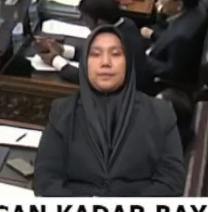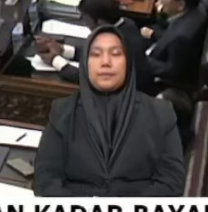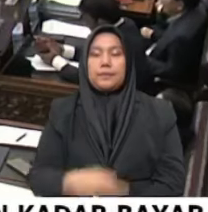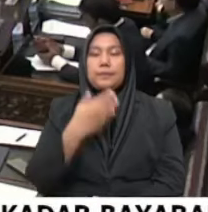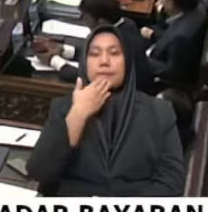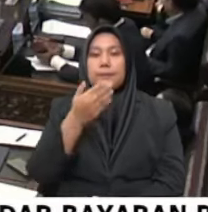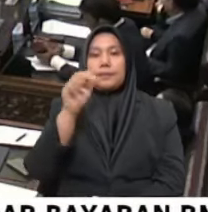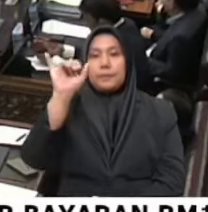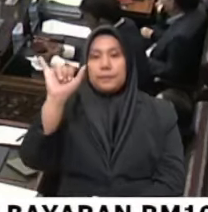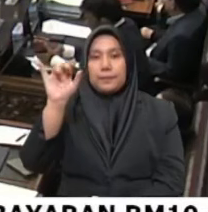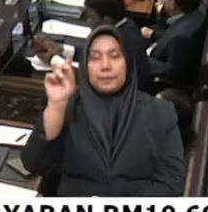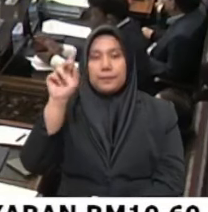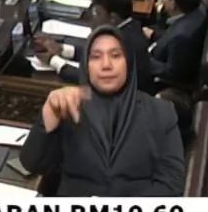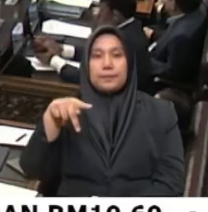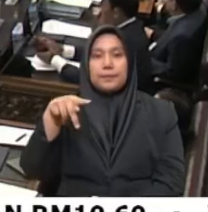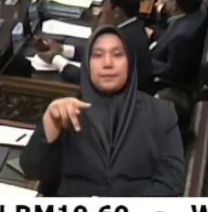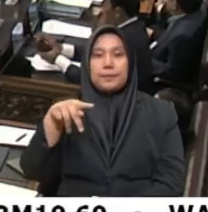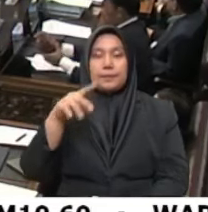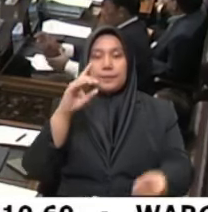Menteri.